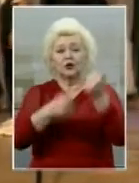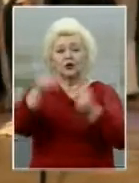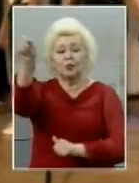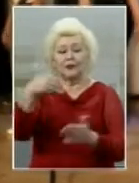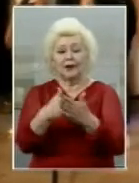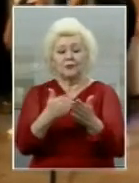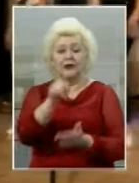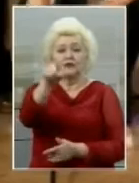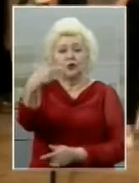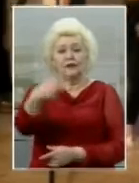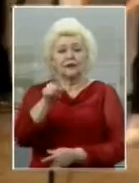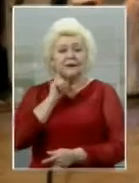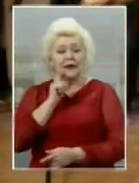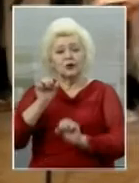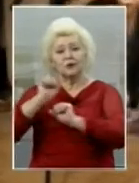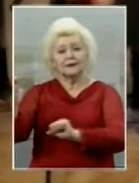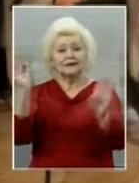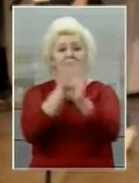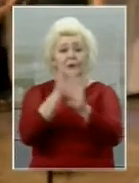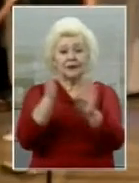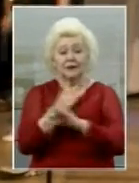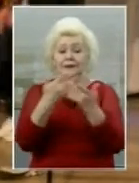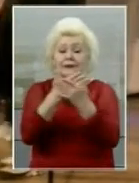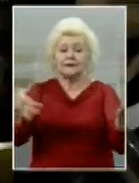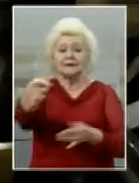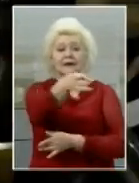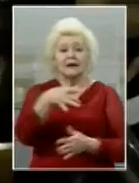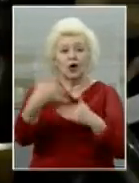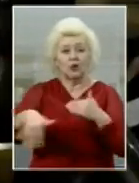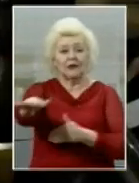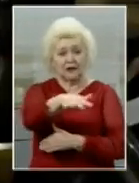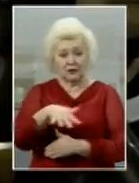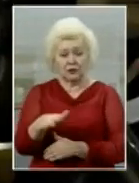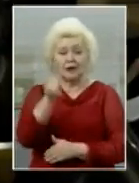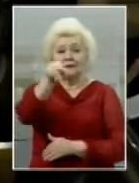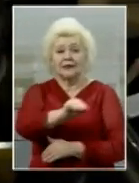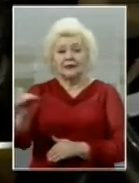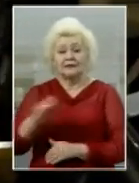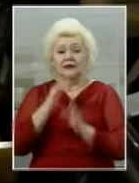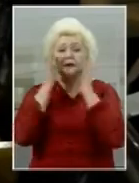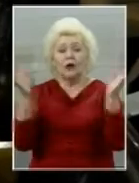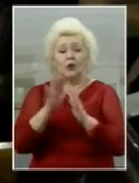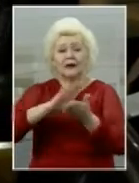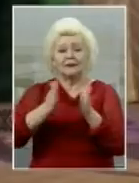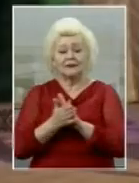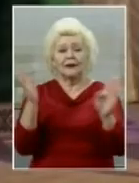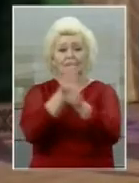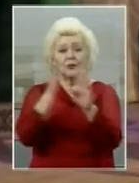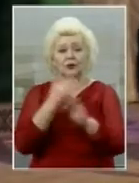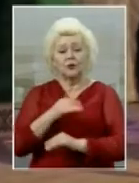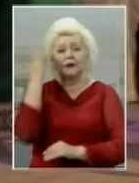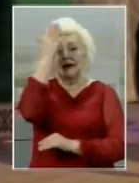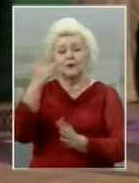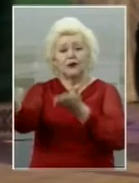приїхало близько 120 юних захисників природи з різних районів Херсонщини. Ці діти опікуються станом екології і